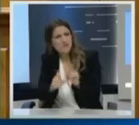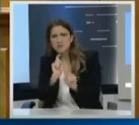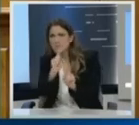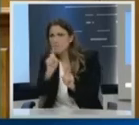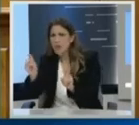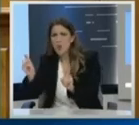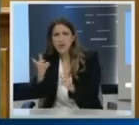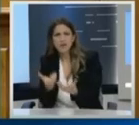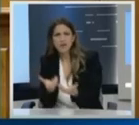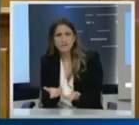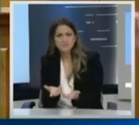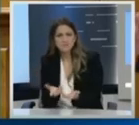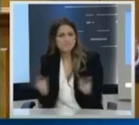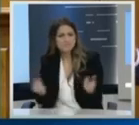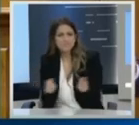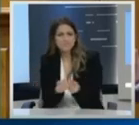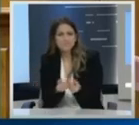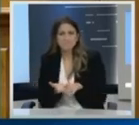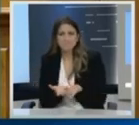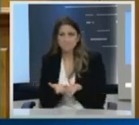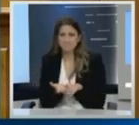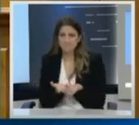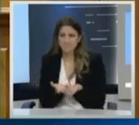βουλευτές. Και μάλιστα,